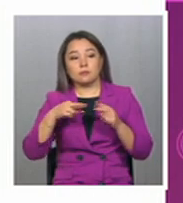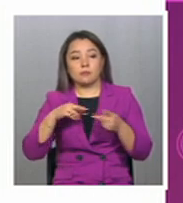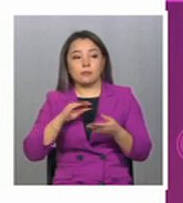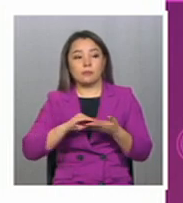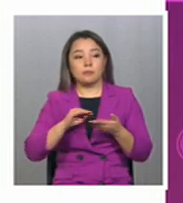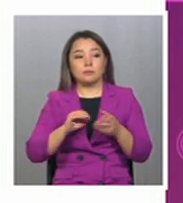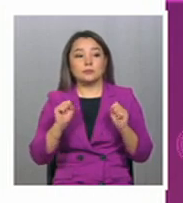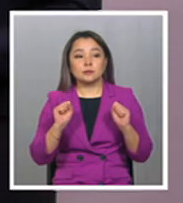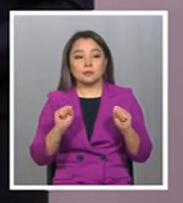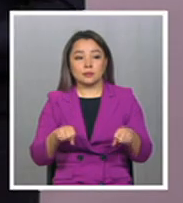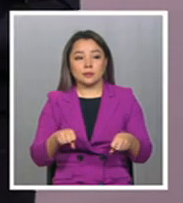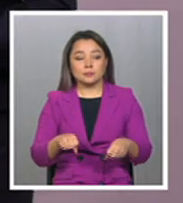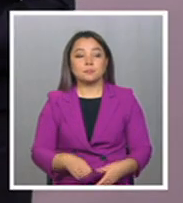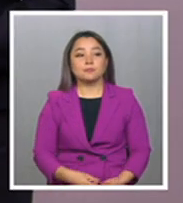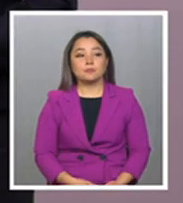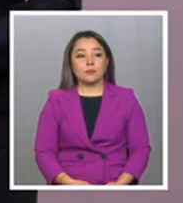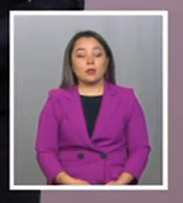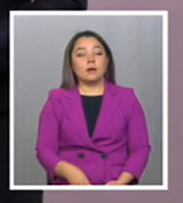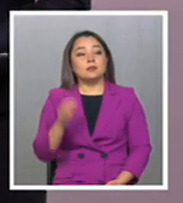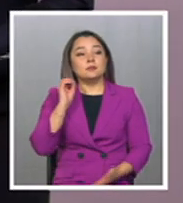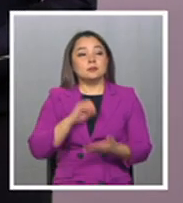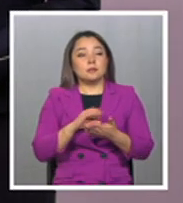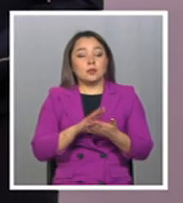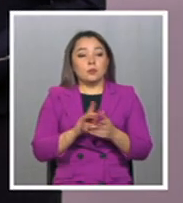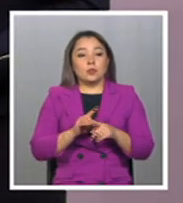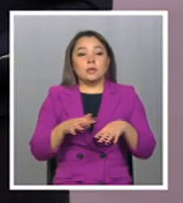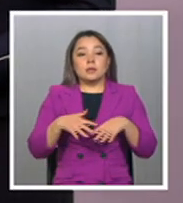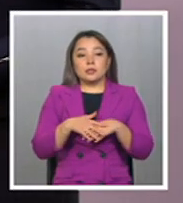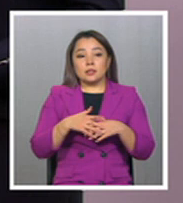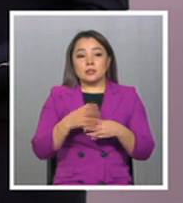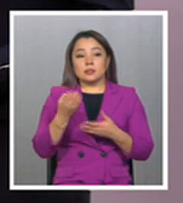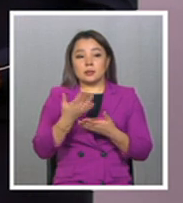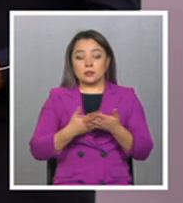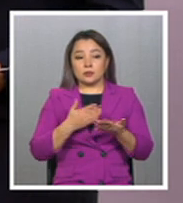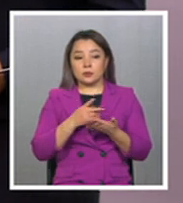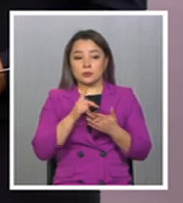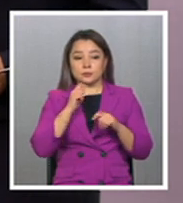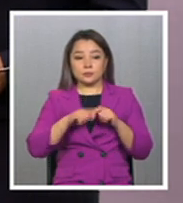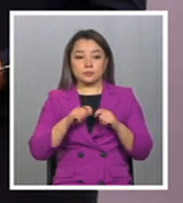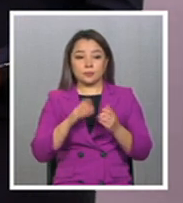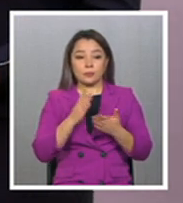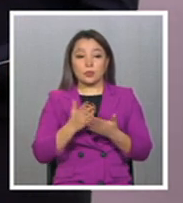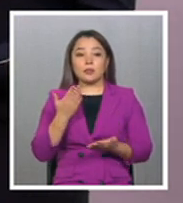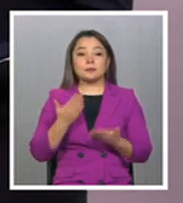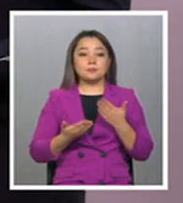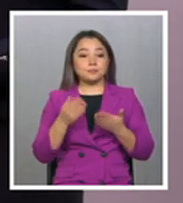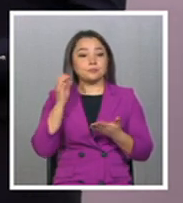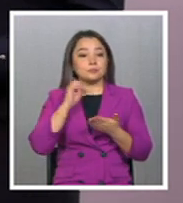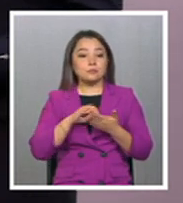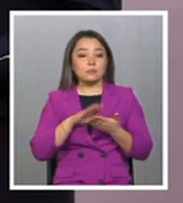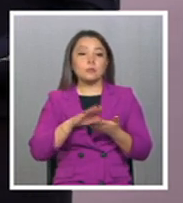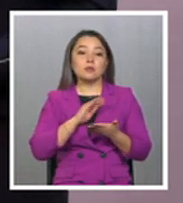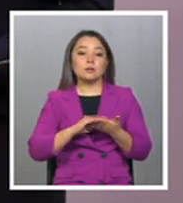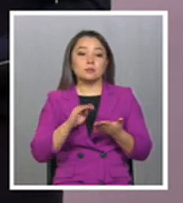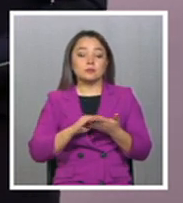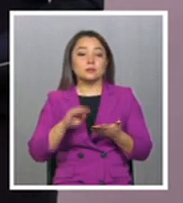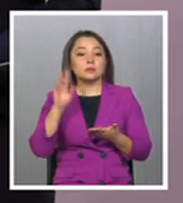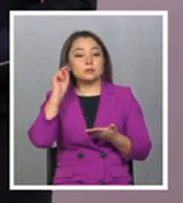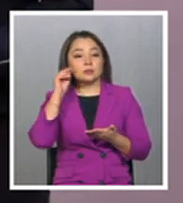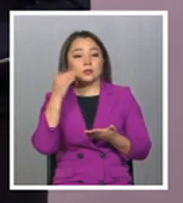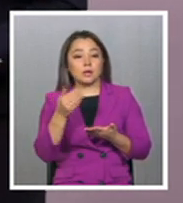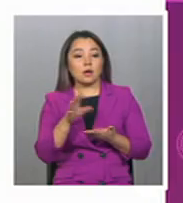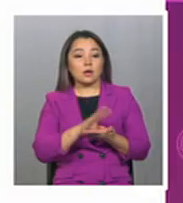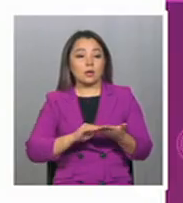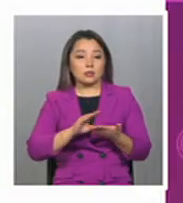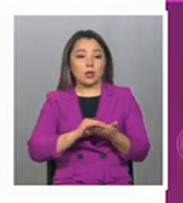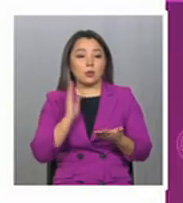болады. Комбинаторлық есепті ары қарай талдайық. Егер сандарды жазуда цифрлар